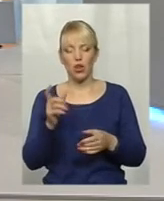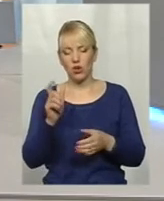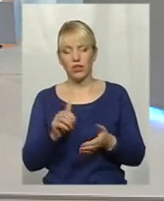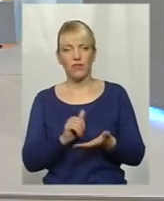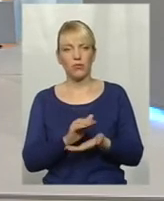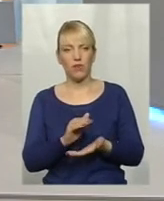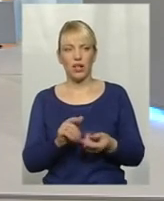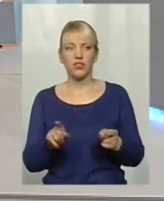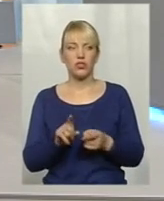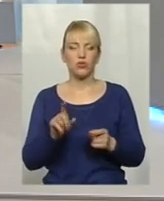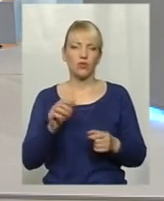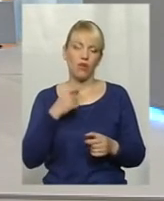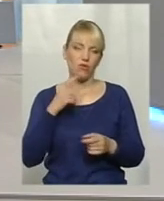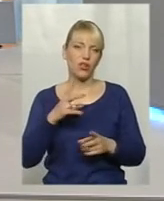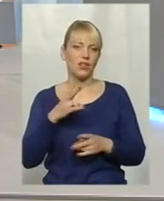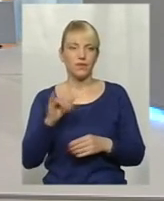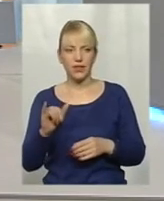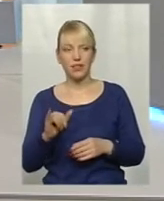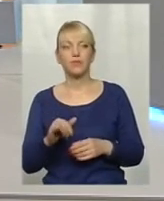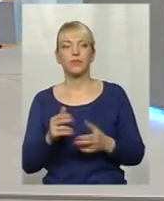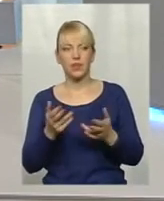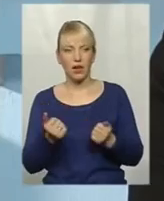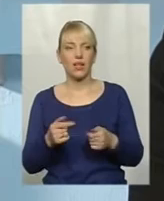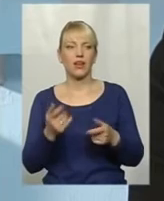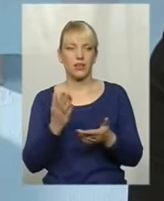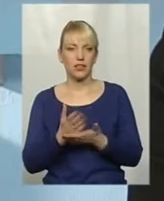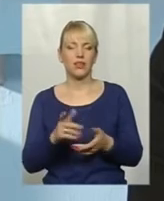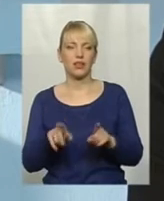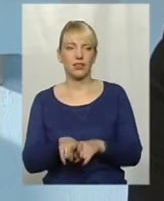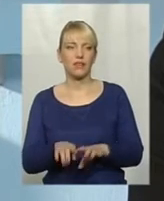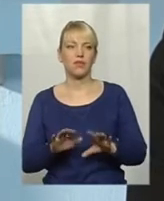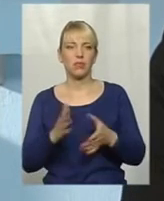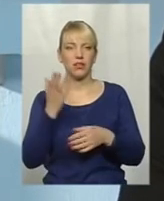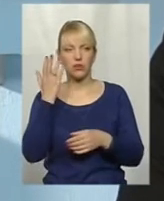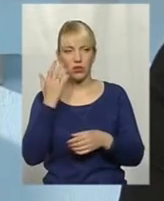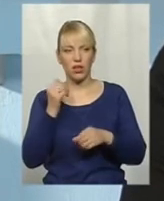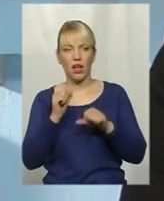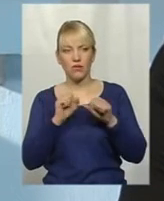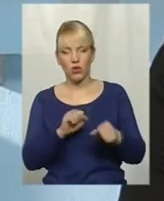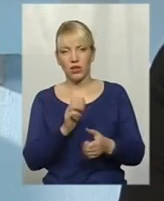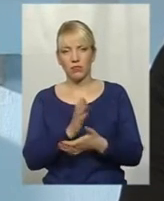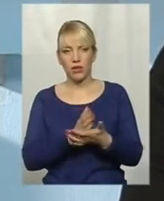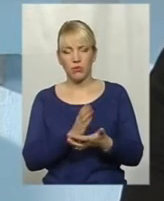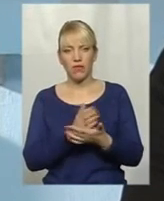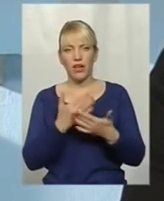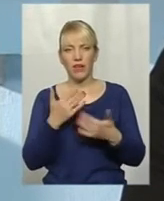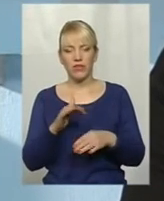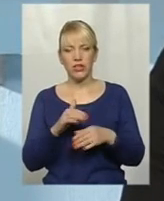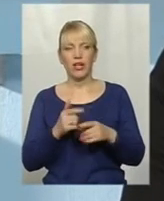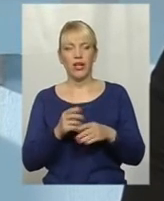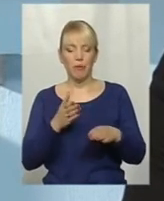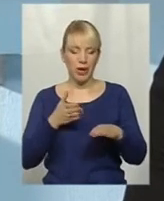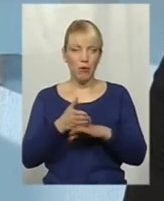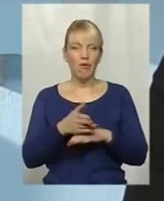які ми говорили раніше, що ні? Так, трапляються випадки, що коли адвокат прибуває вже до затриманої